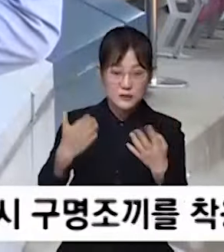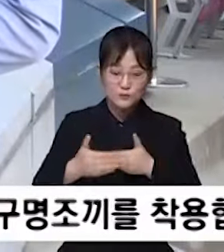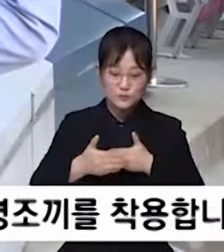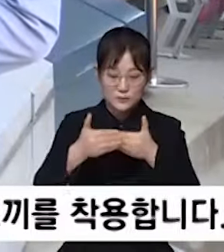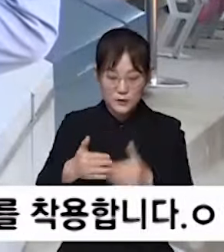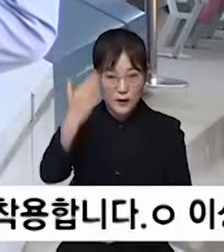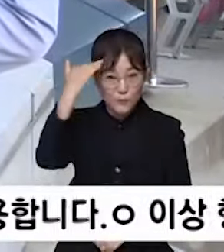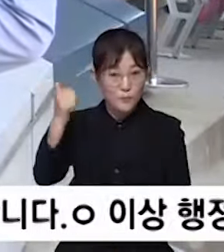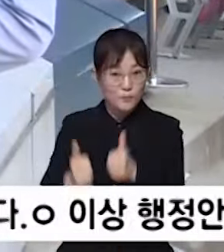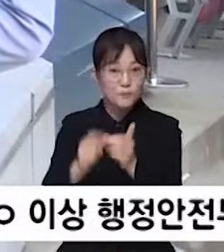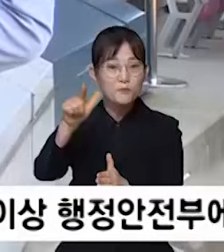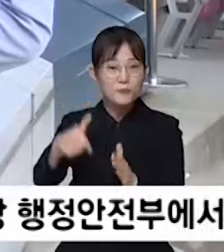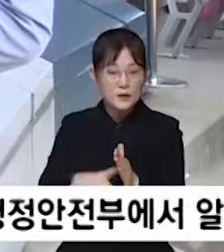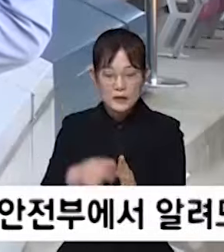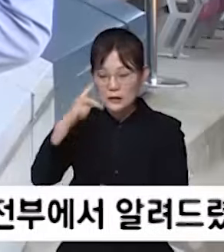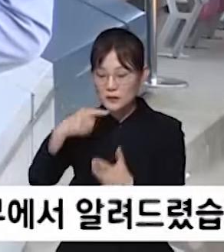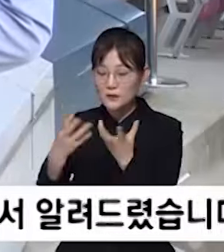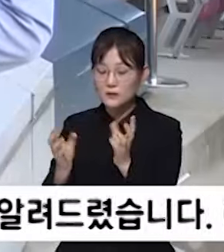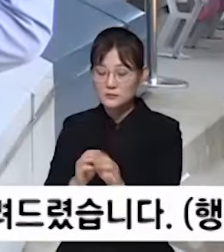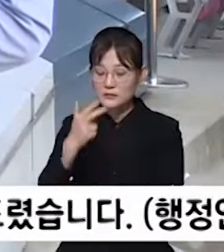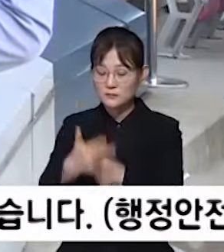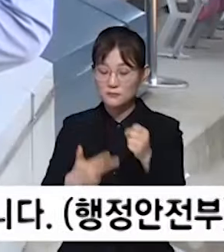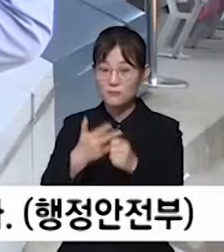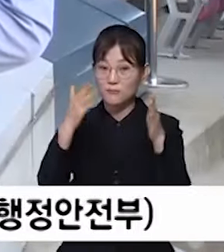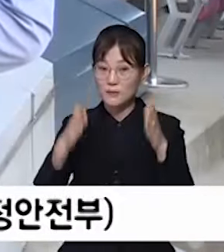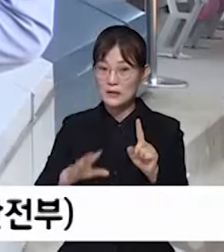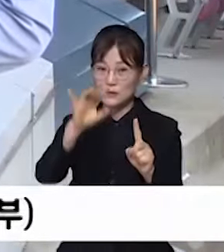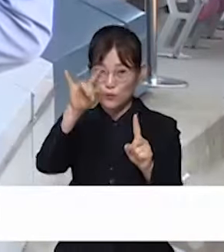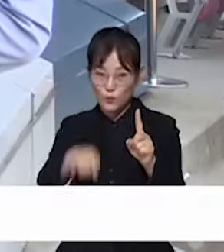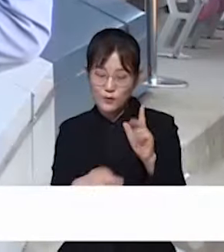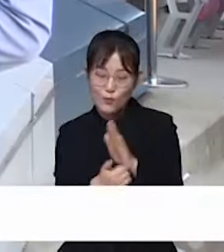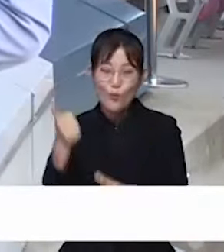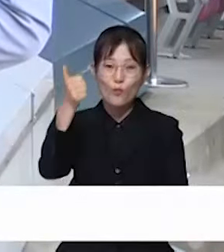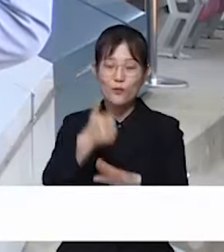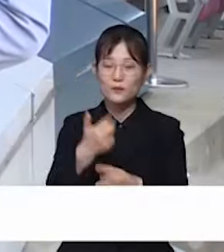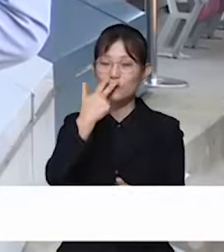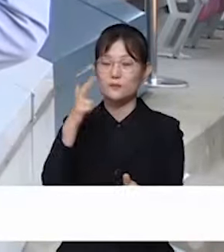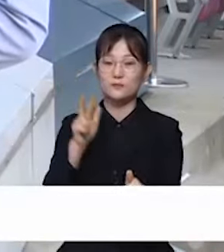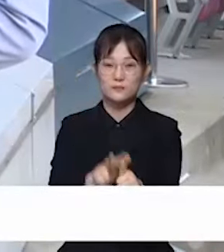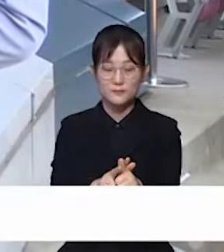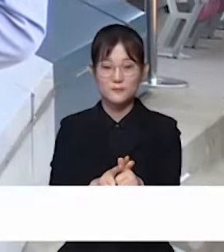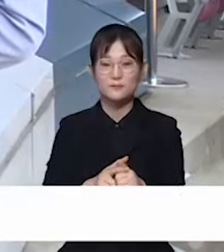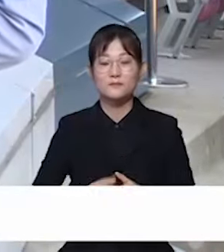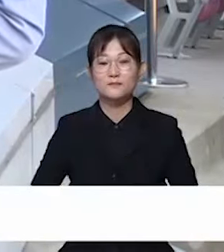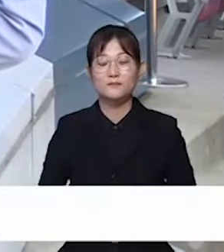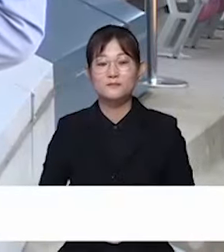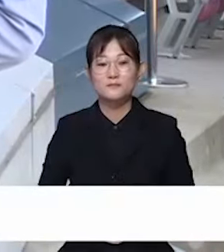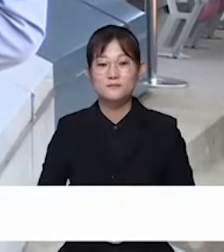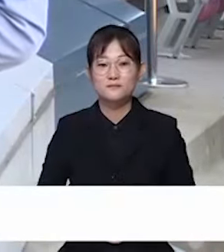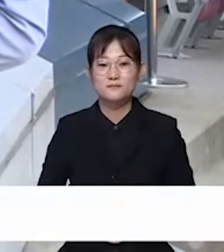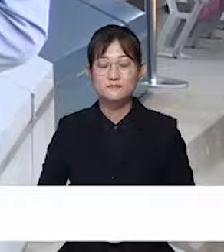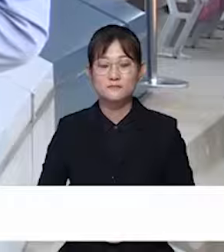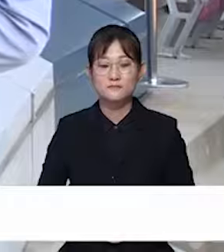한국 시리즈에서 기아 타이거즈는 7년 만에 왕좌 탈환에 도전합니다. KBC